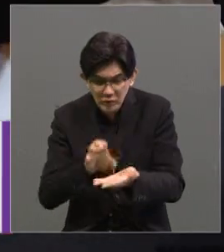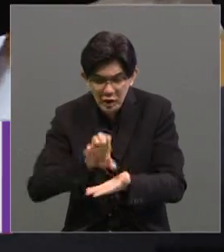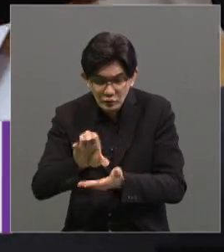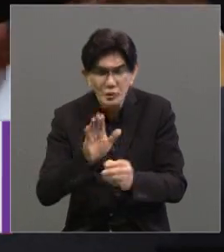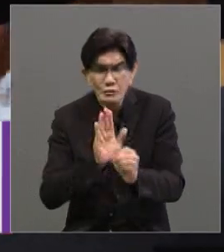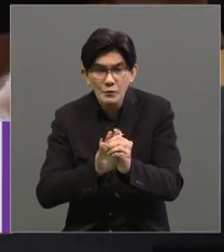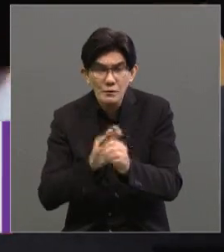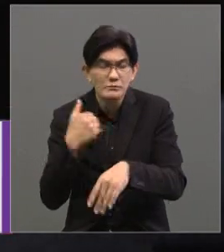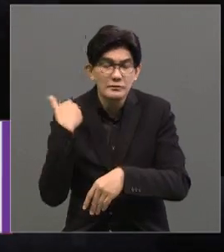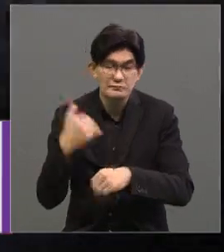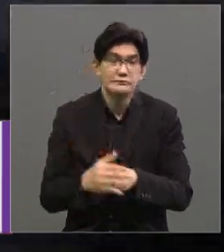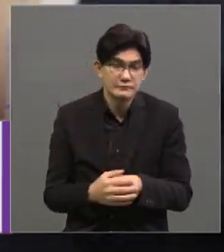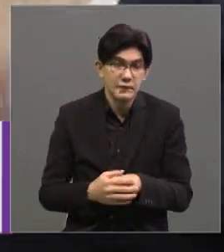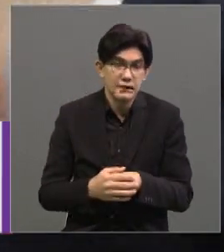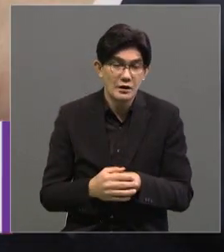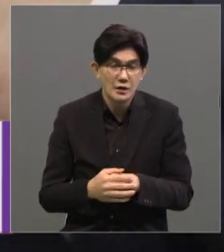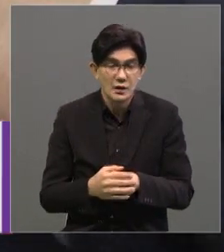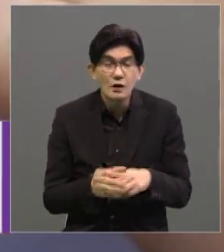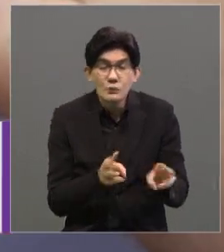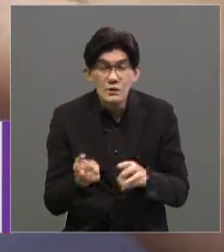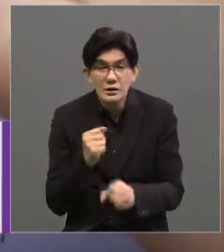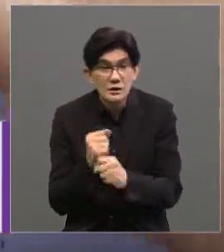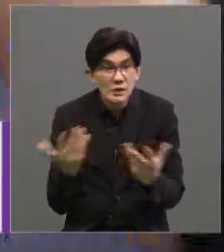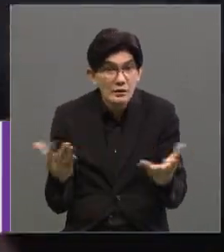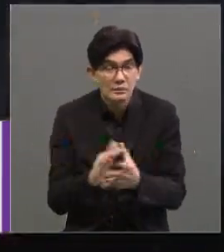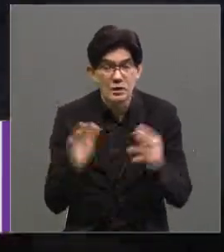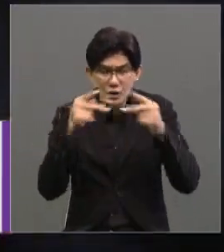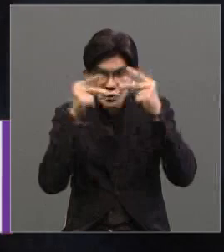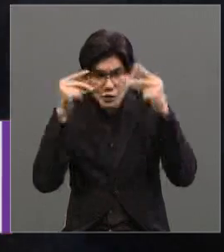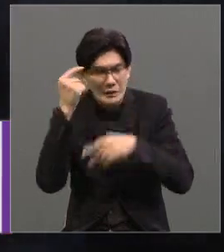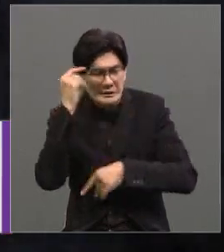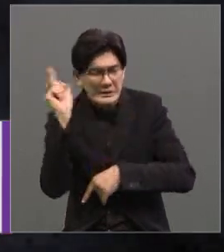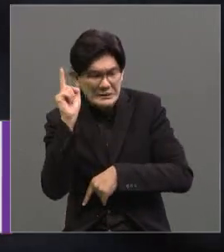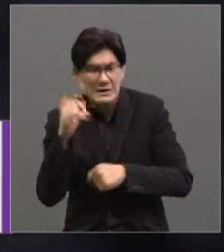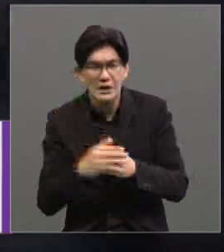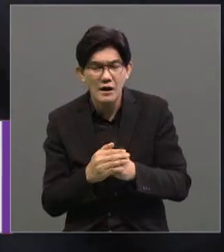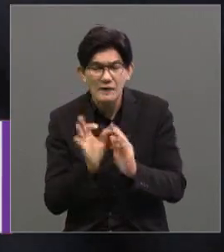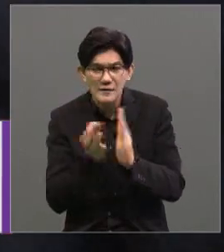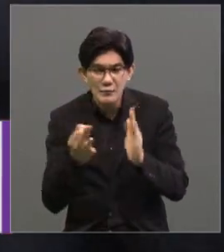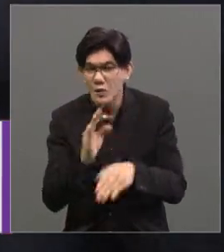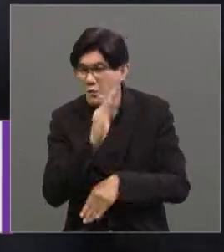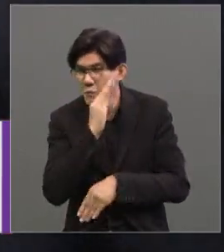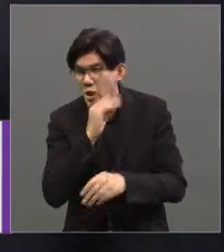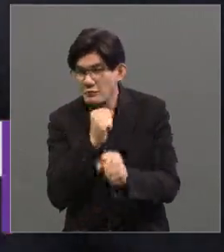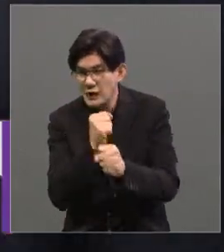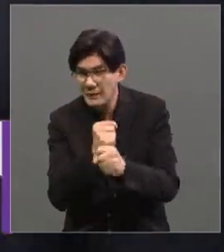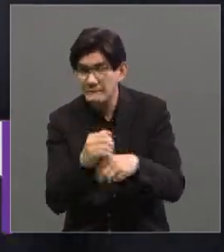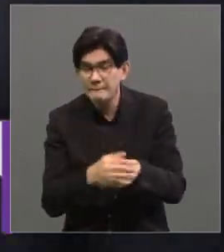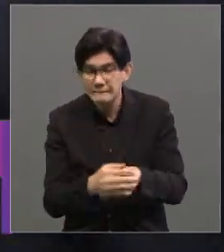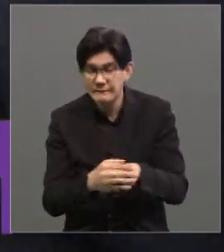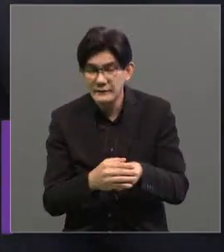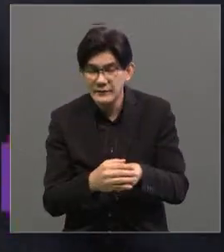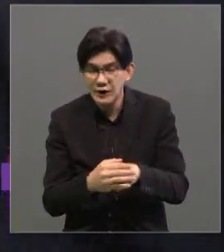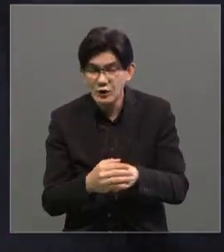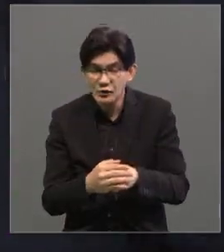ทุนคลิปโตพฤติการณ์อย่างที่เล่าไปค่ะเจ้ามิจฉาชีพเนี่ยเข้าไปปลอม Facebookของคุณอรการแล้วก็